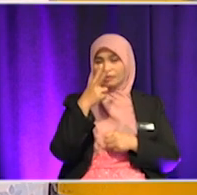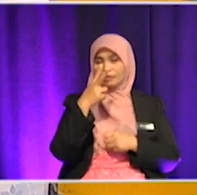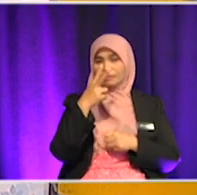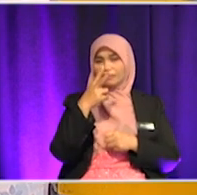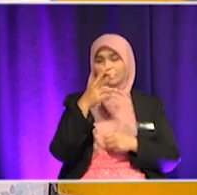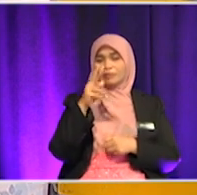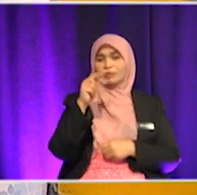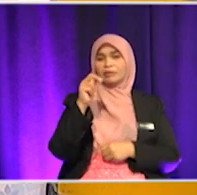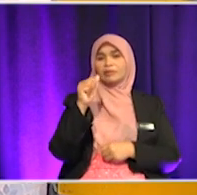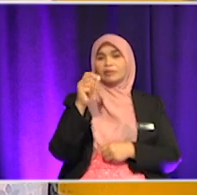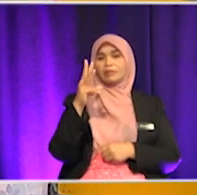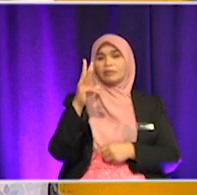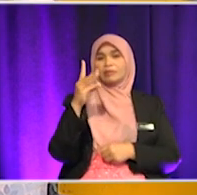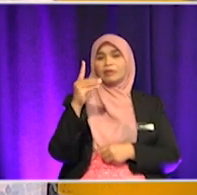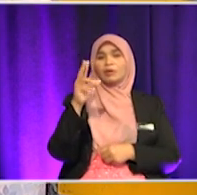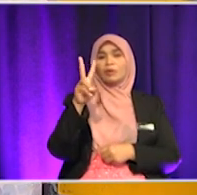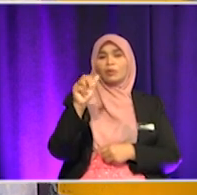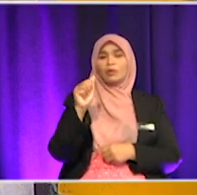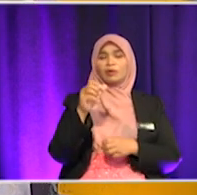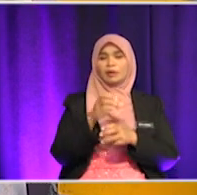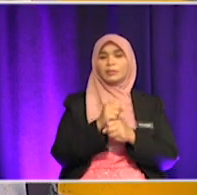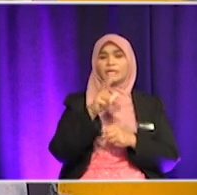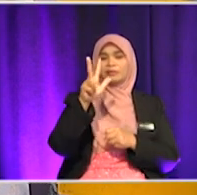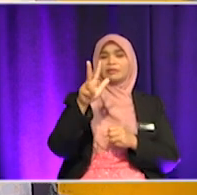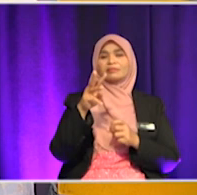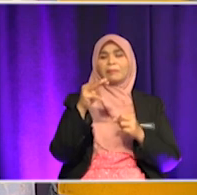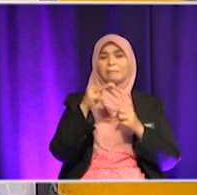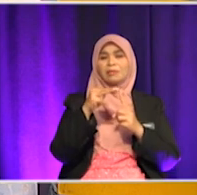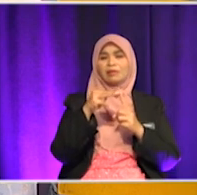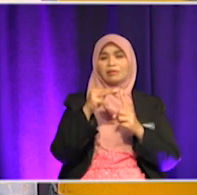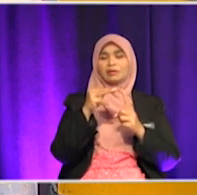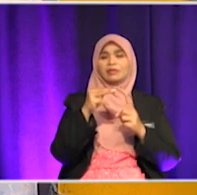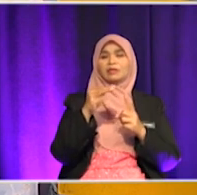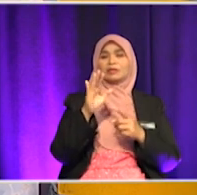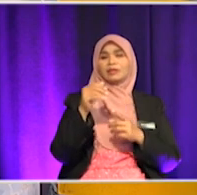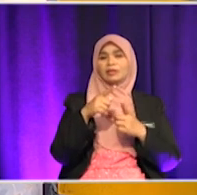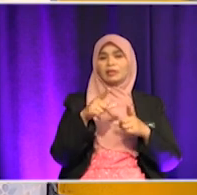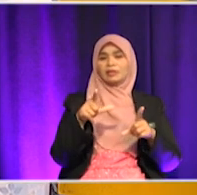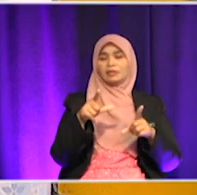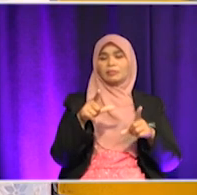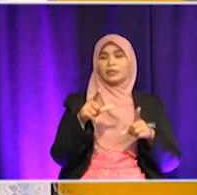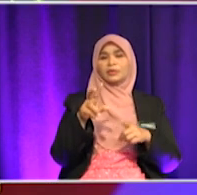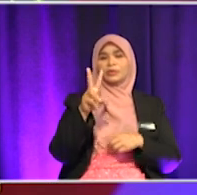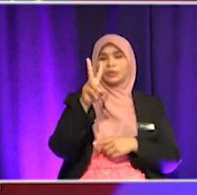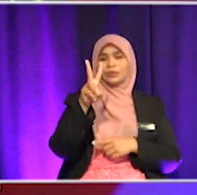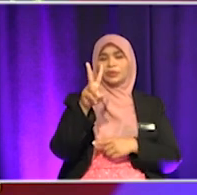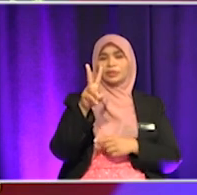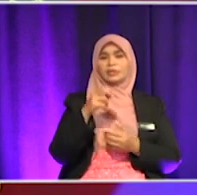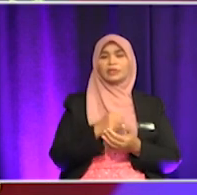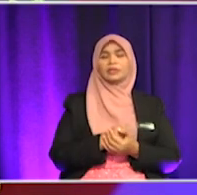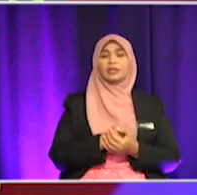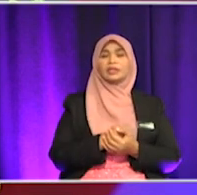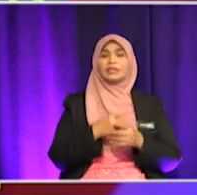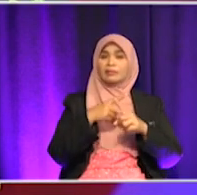Nadwa sedang mendahului kawan-kawan ni, dapat 3 mata ganjaran. Nasrullah dapat 2, Adlina dapat 2 dan Yongwi dapat 2.